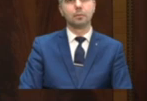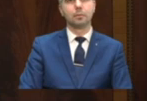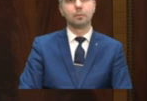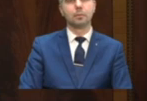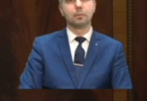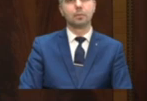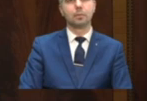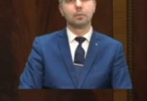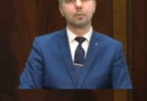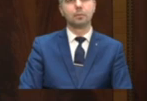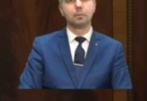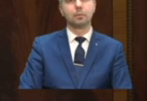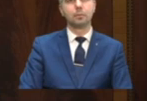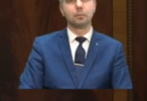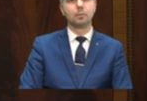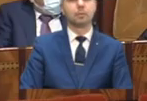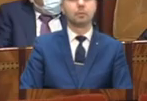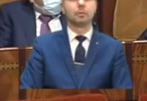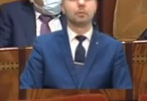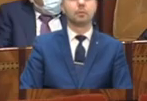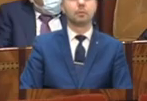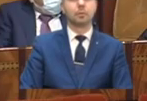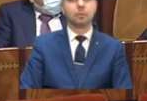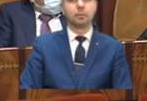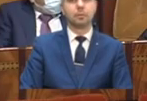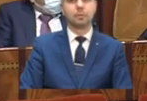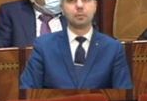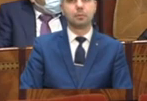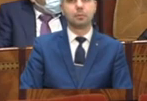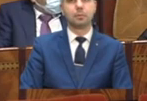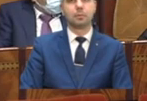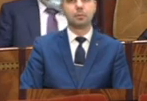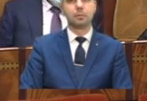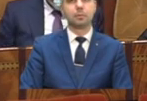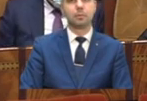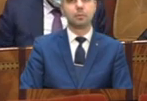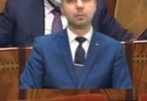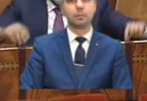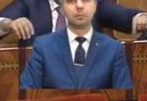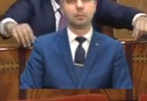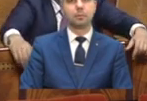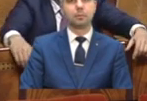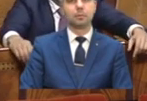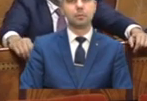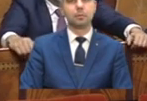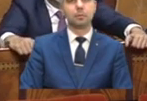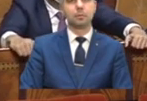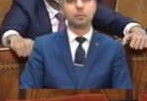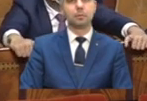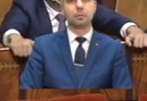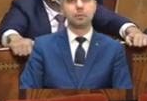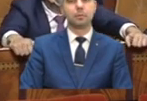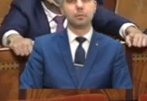السيد الرئيس تفضل. عفوا السيد تفضل. السيد الزعيم. انا رئيس الجميع رجاء انا